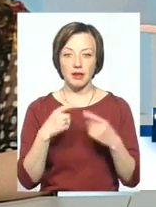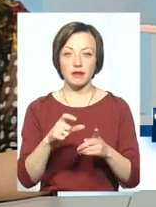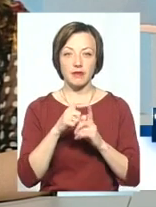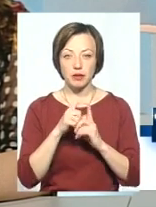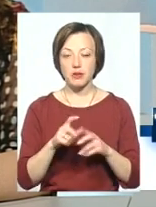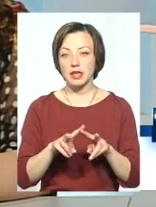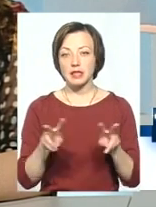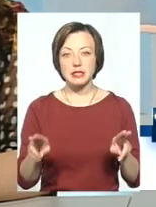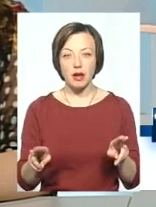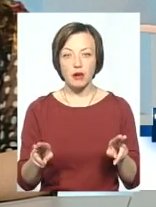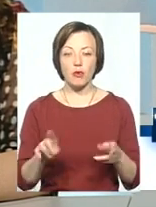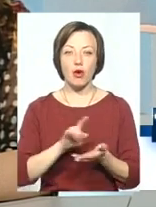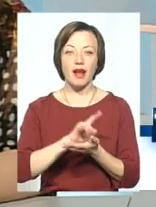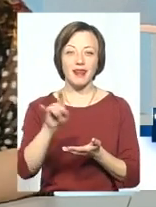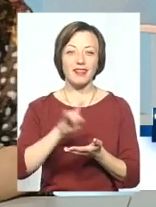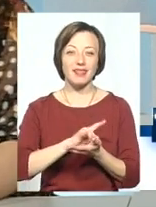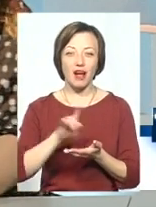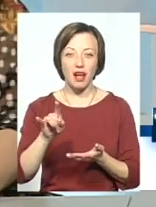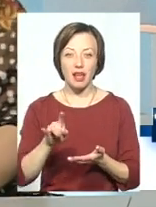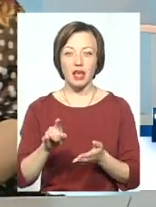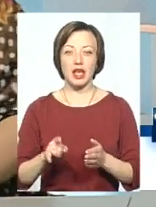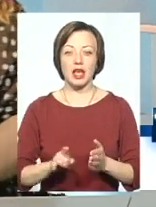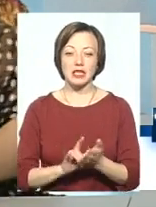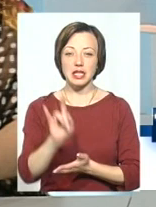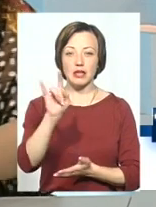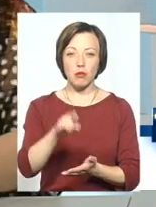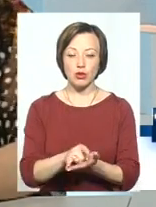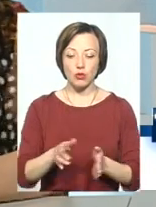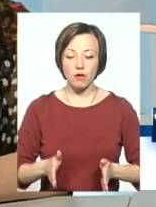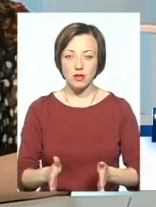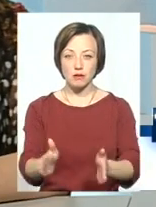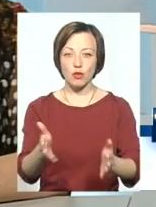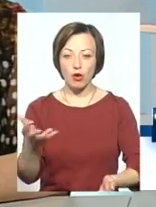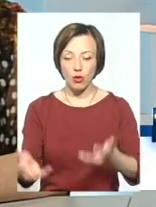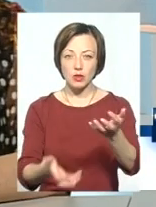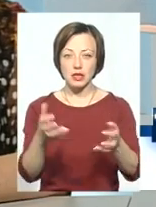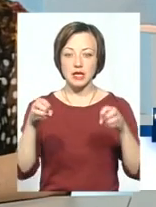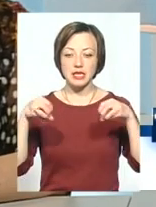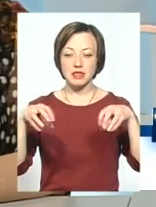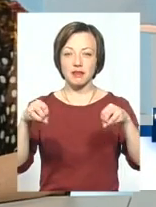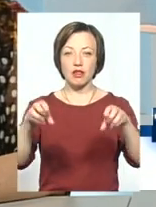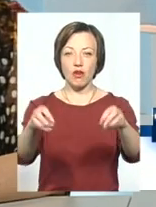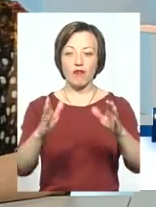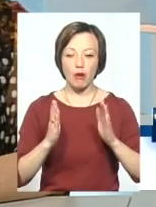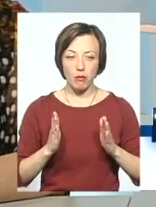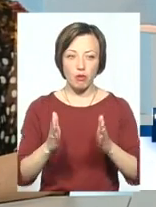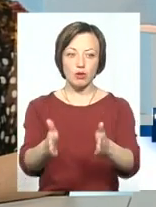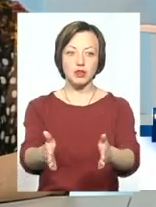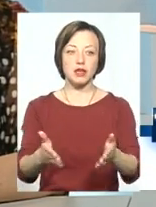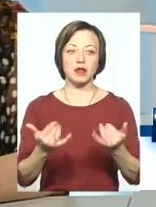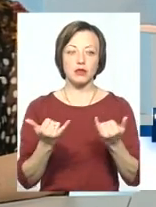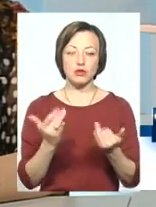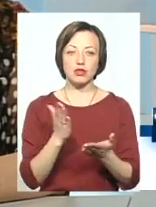само ті е літаки, злітна посадкова смуга, яка розібрана, світлова подполоса, яка на сьогоднішній день,